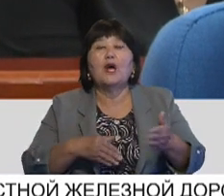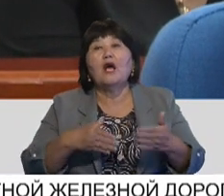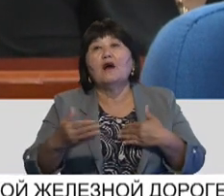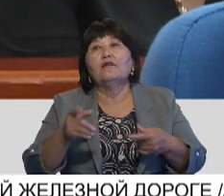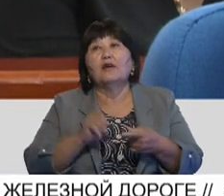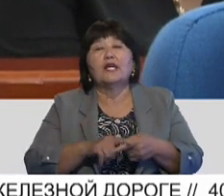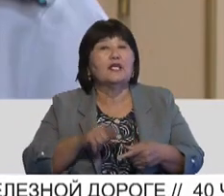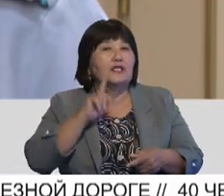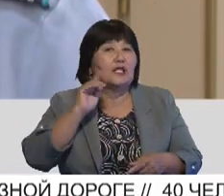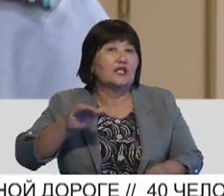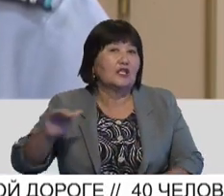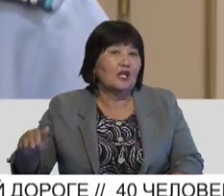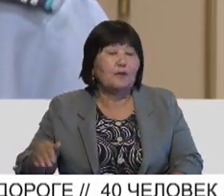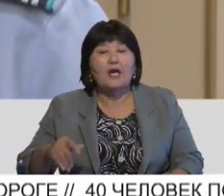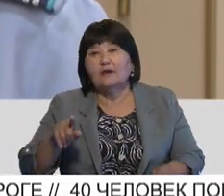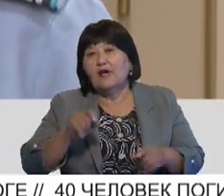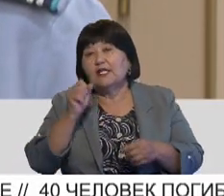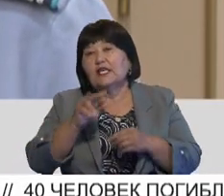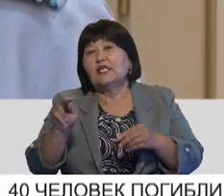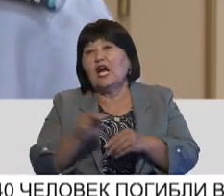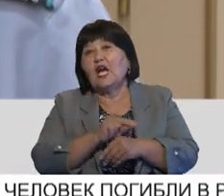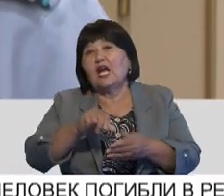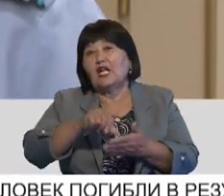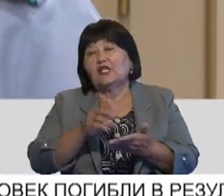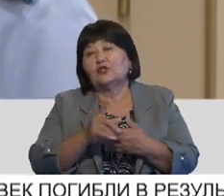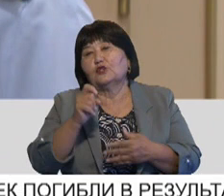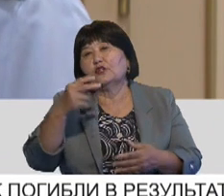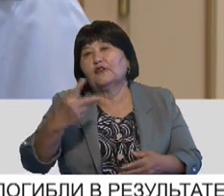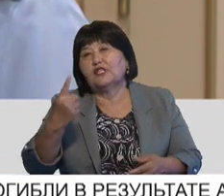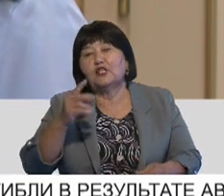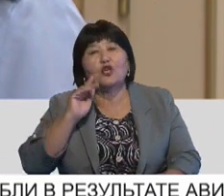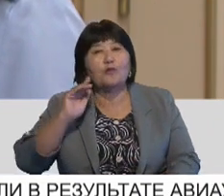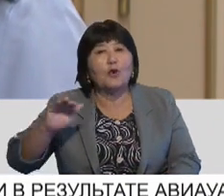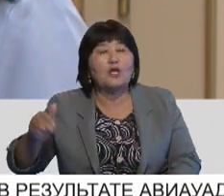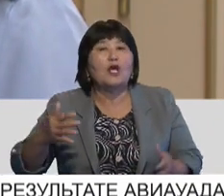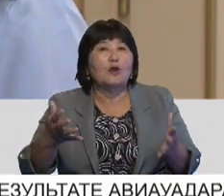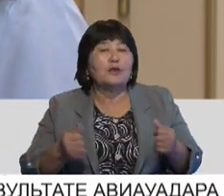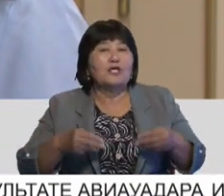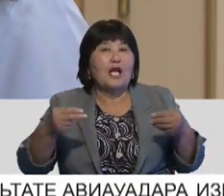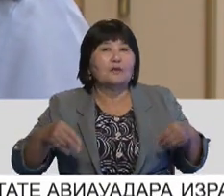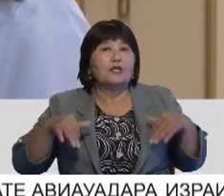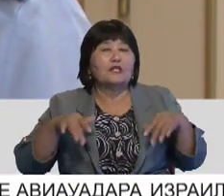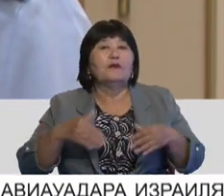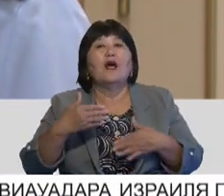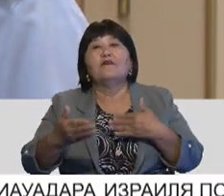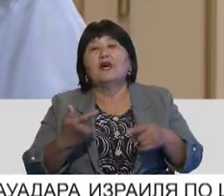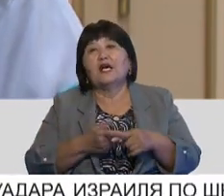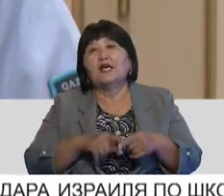отношении несовершеннолетних. В центре адаптации находится 121 подросток. Приняты административные меры в